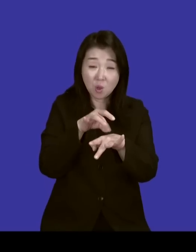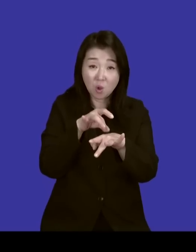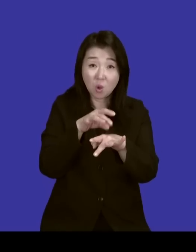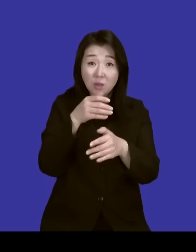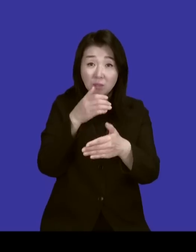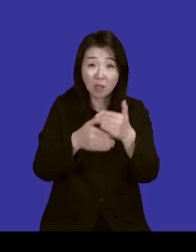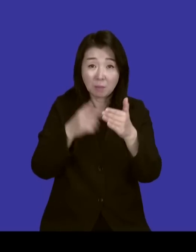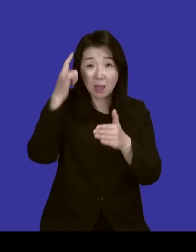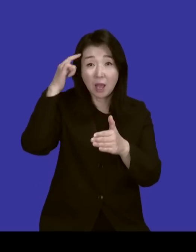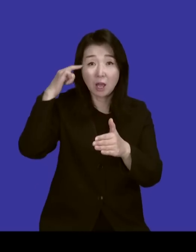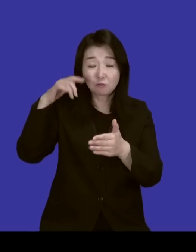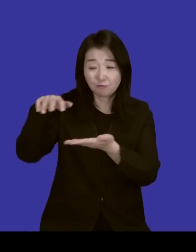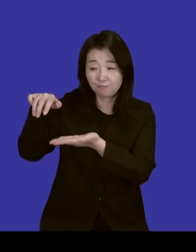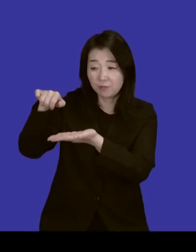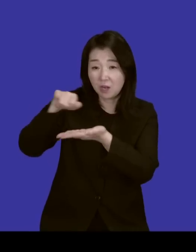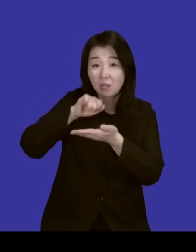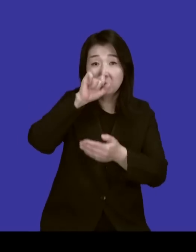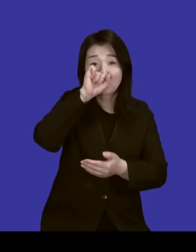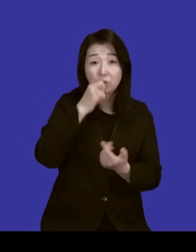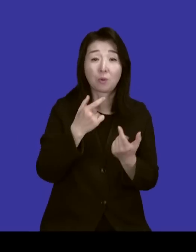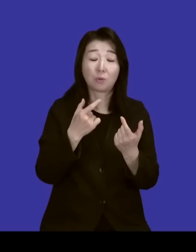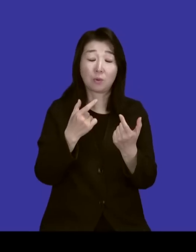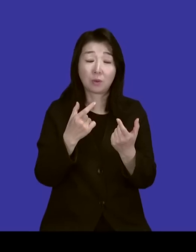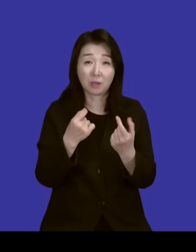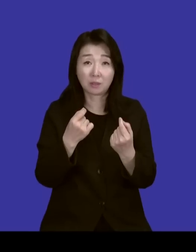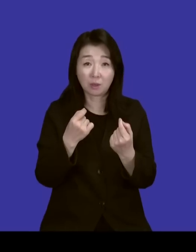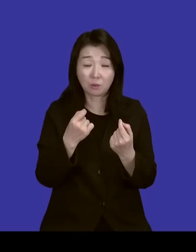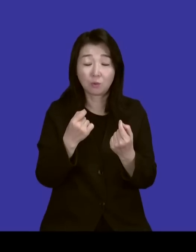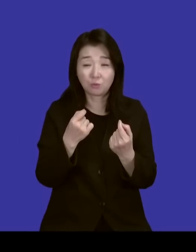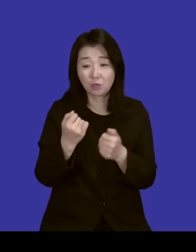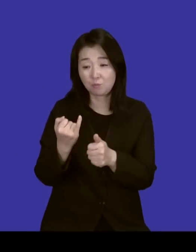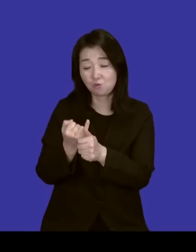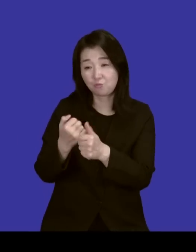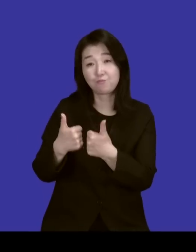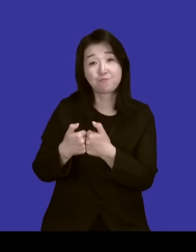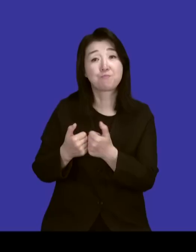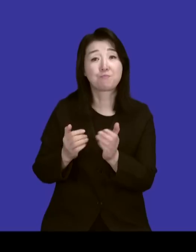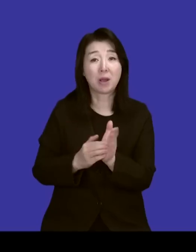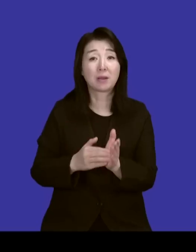제가 한국으로 데려왔으면 좋겠다고 자기 아내하고 의논해서